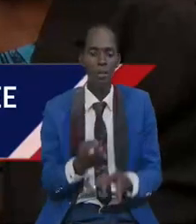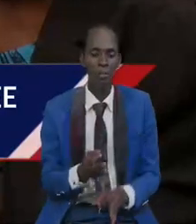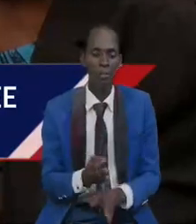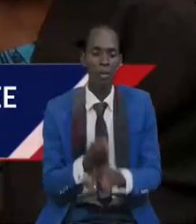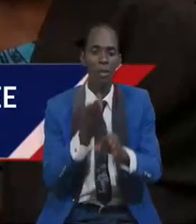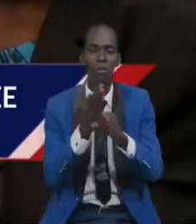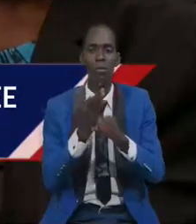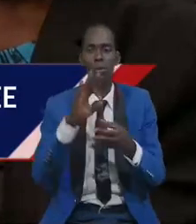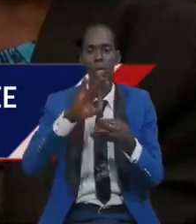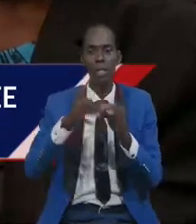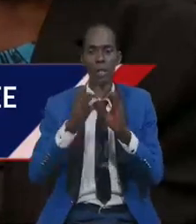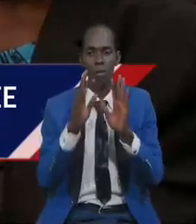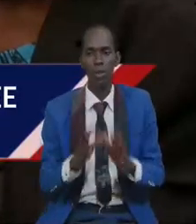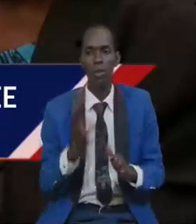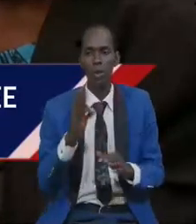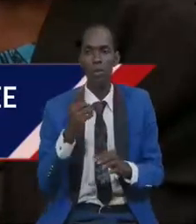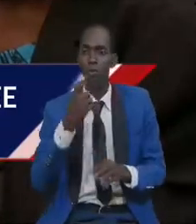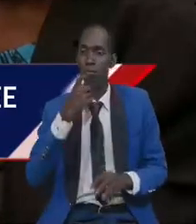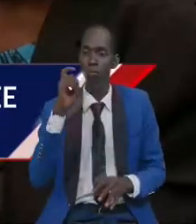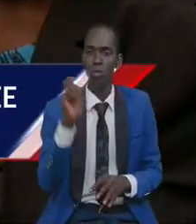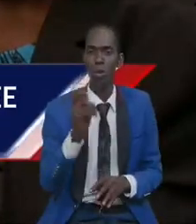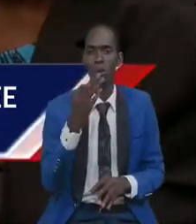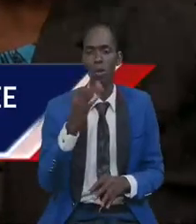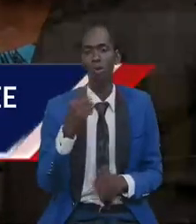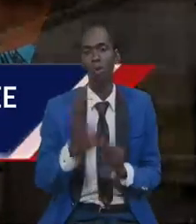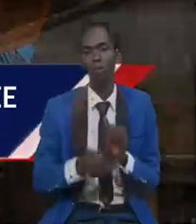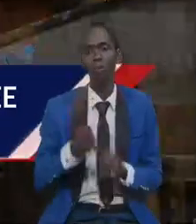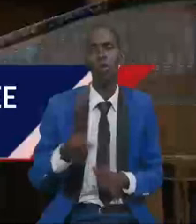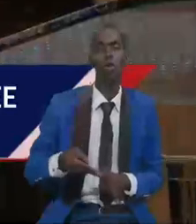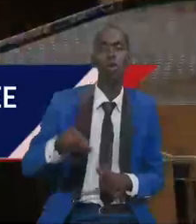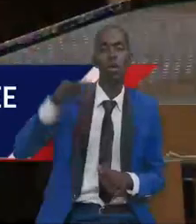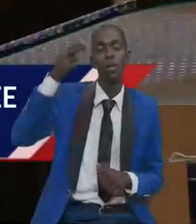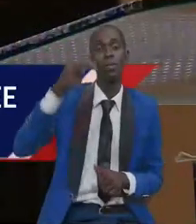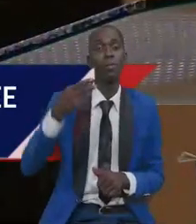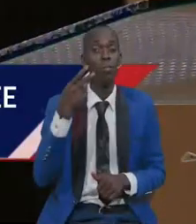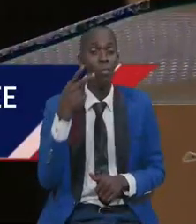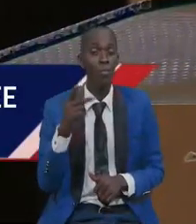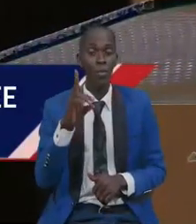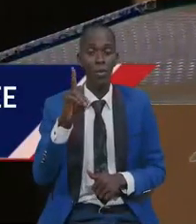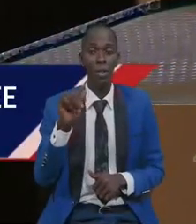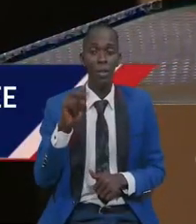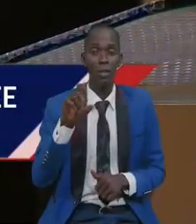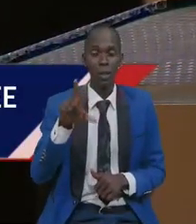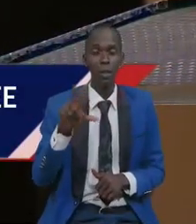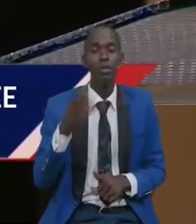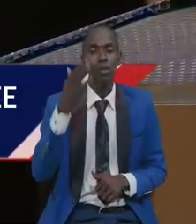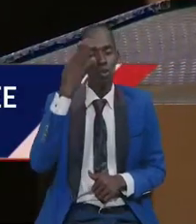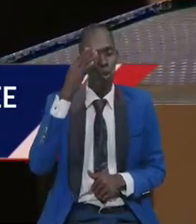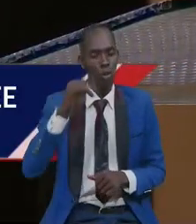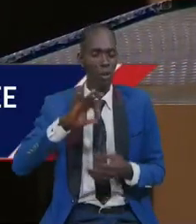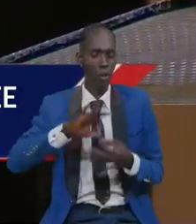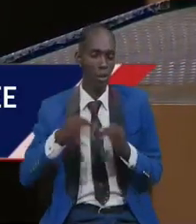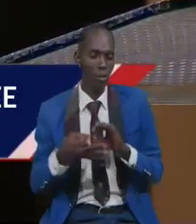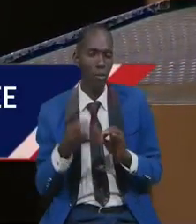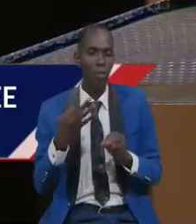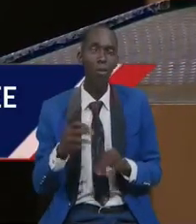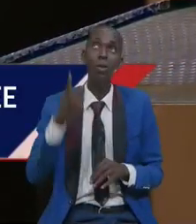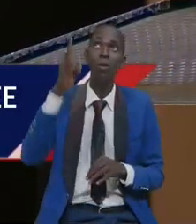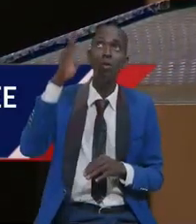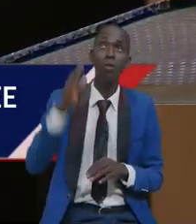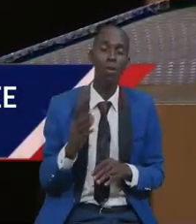du Très-Haut. Regardez-moi Daniel. Daniel connaissait l'interprétation. Il voulait favoriser le roi, mais il ne pouvait pas